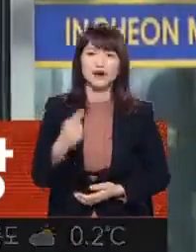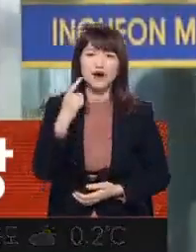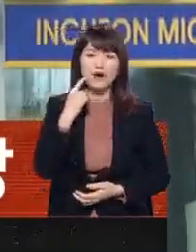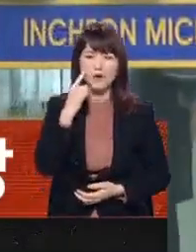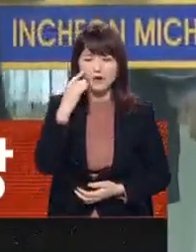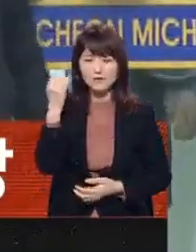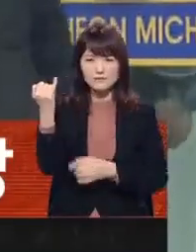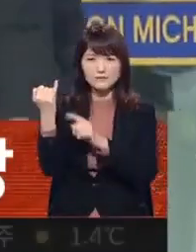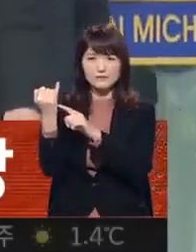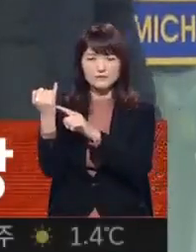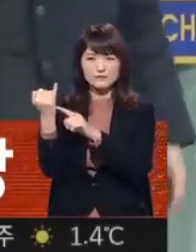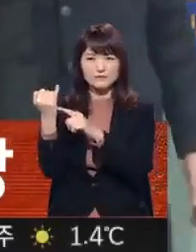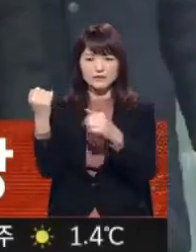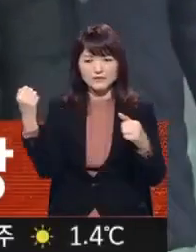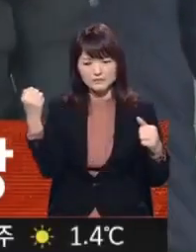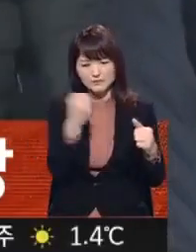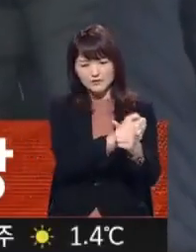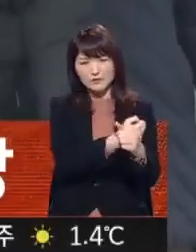괴물 폭행을